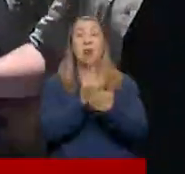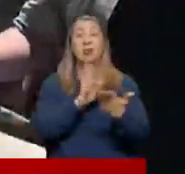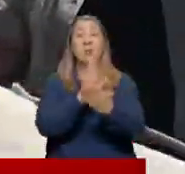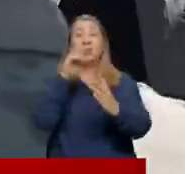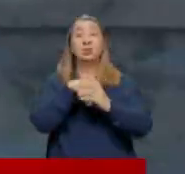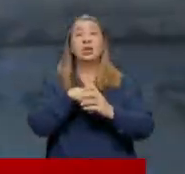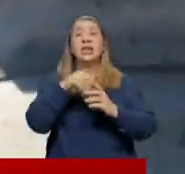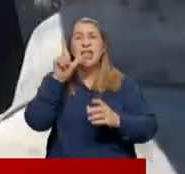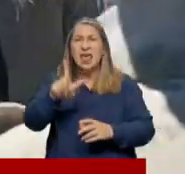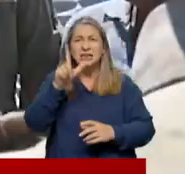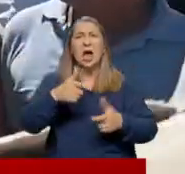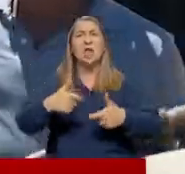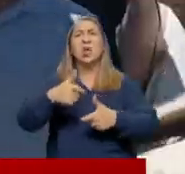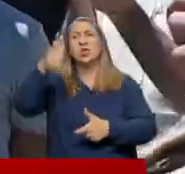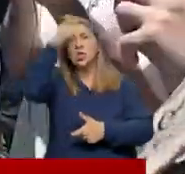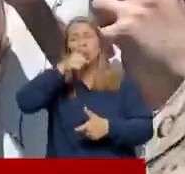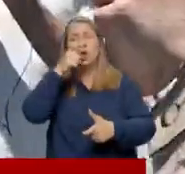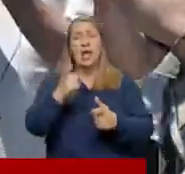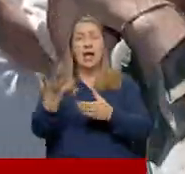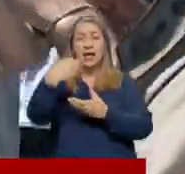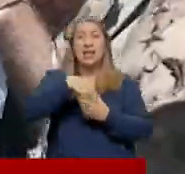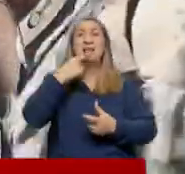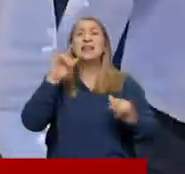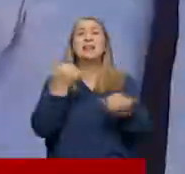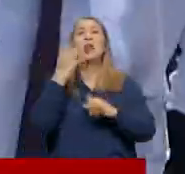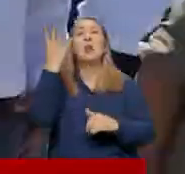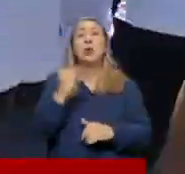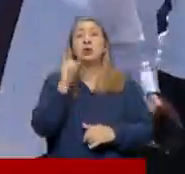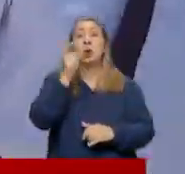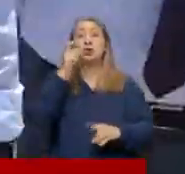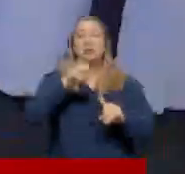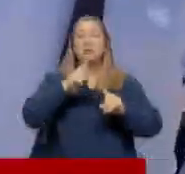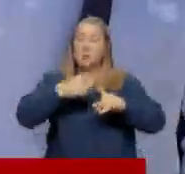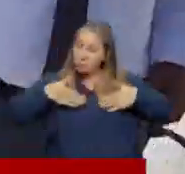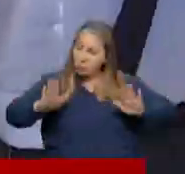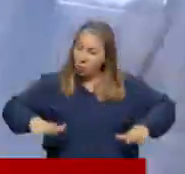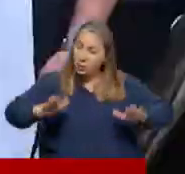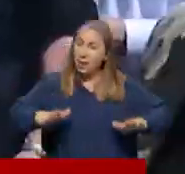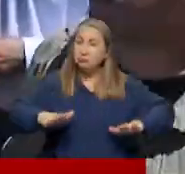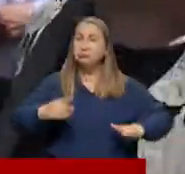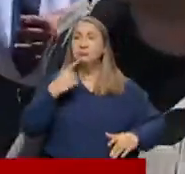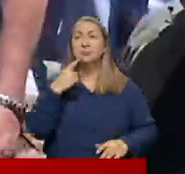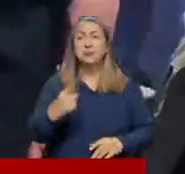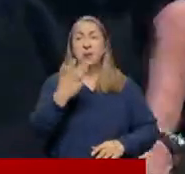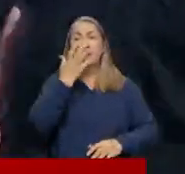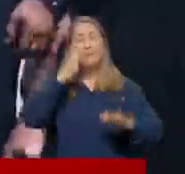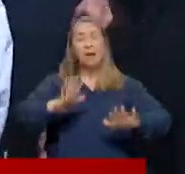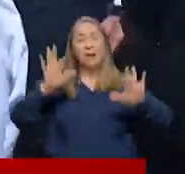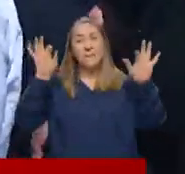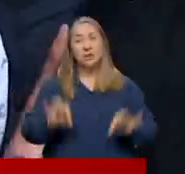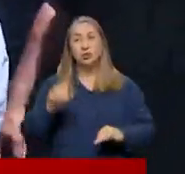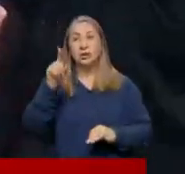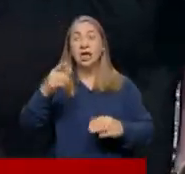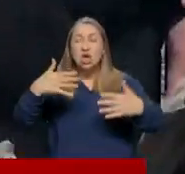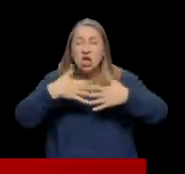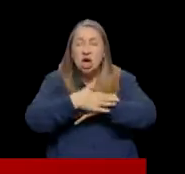için gerekirse Hatay'ın Türkiye'ye katılışı yıldönümü olan dokuz temmuza kadar buradayım resti çekti beklemeye geçti